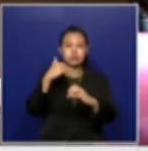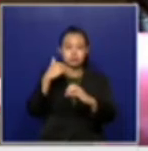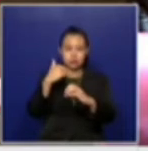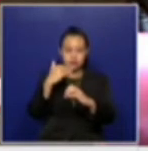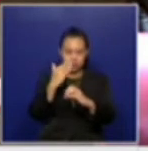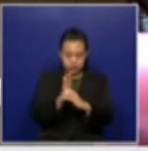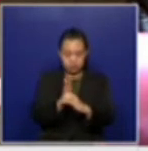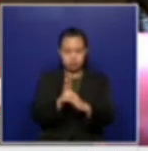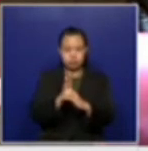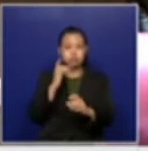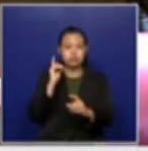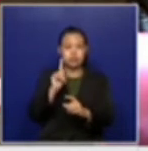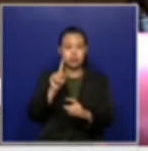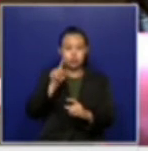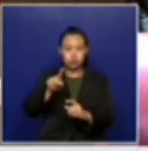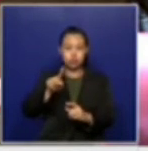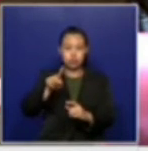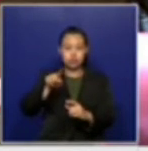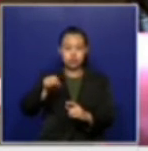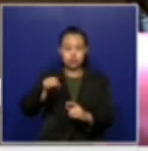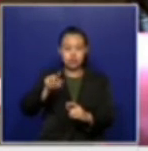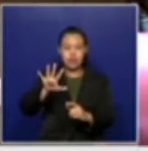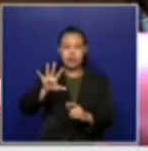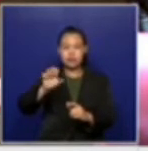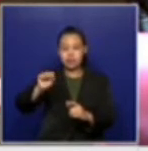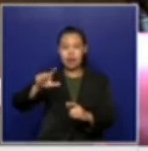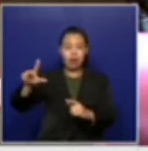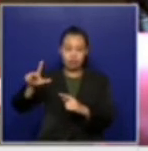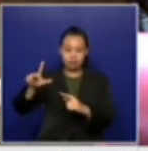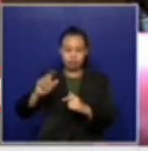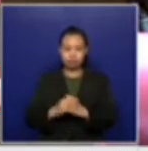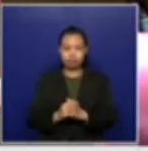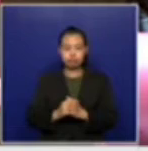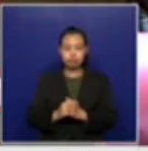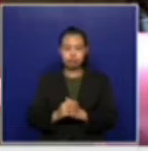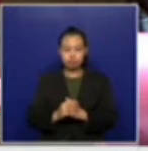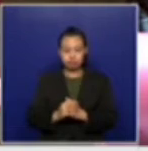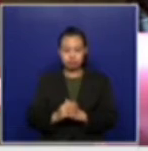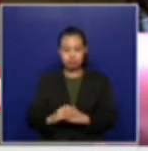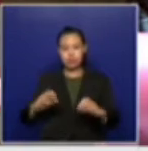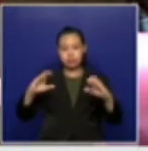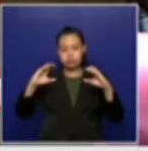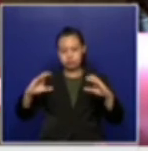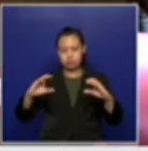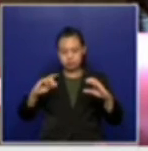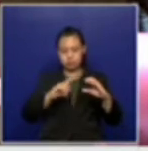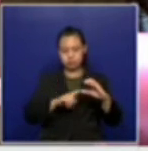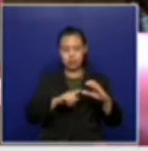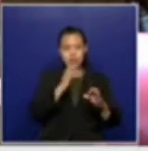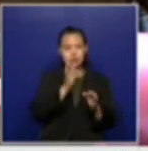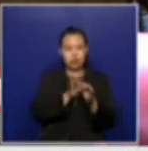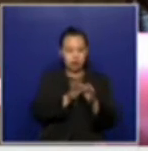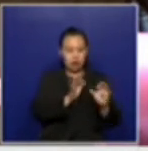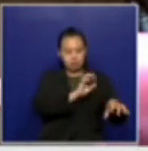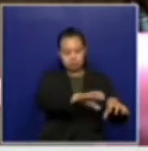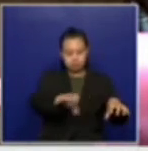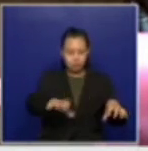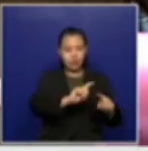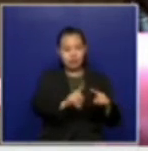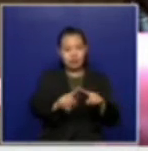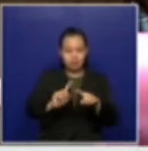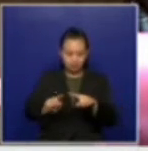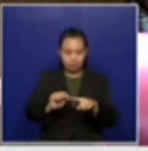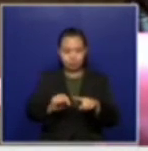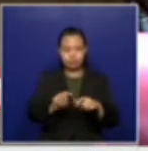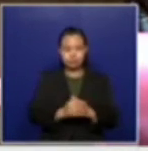ทรวม2ยอดนี้นะครับผ่านกลไกของธนาคารพาณิชย์ในอัตราดอกเบี้ยเหมือนดอกเบี้ย